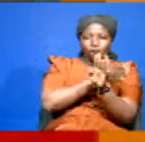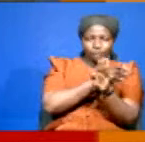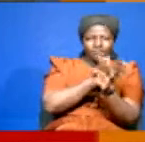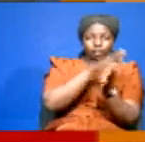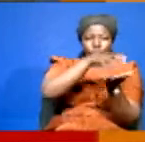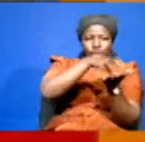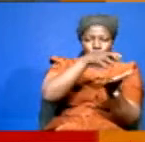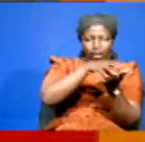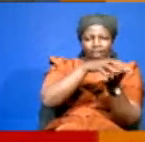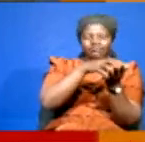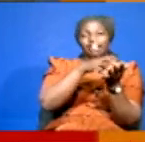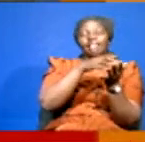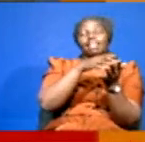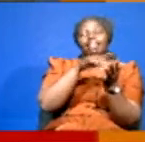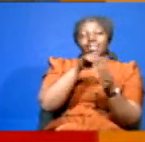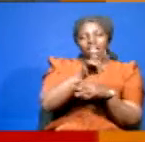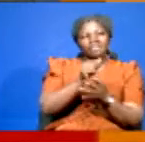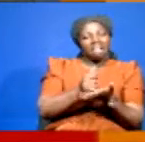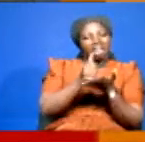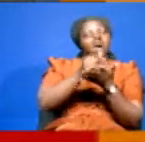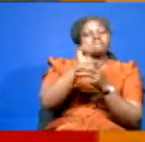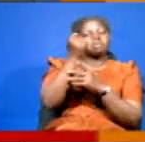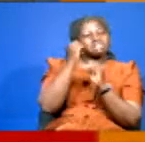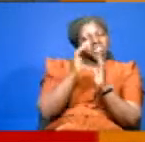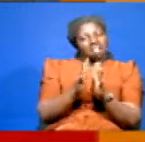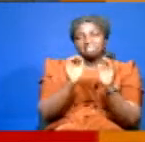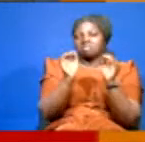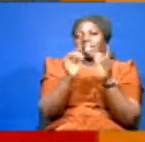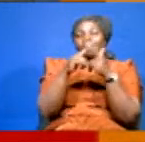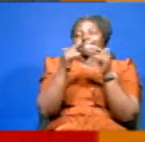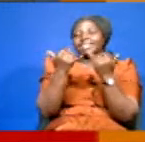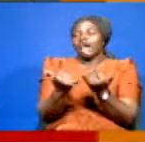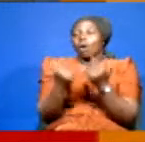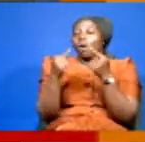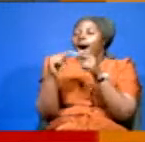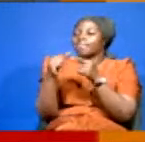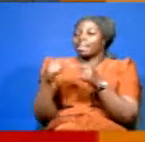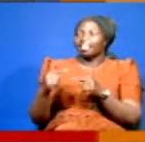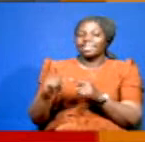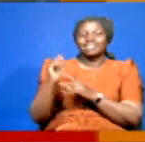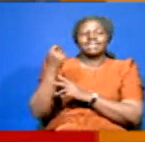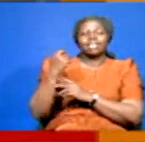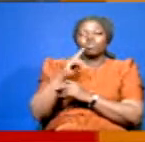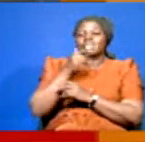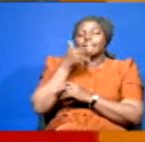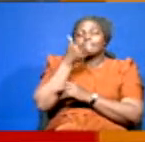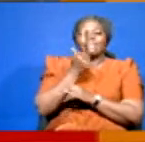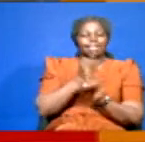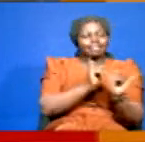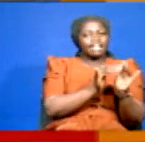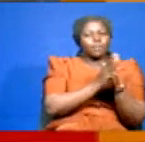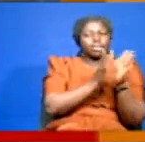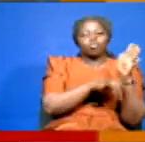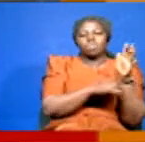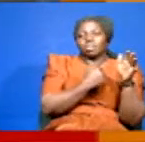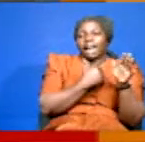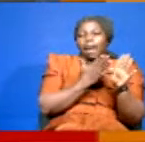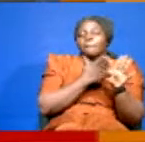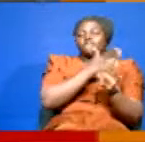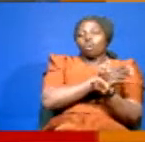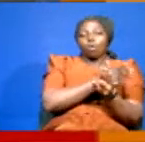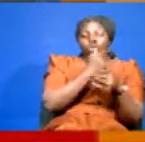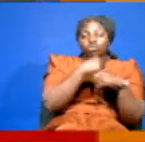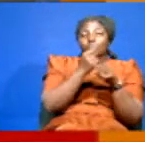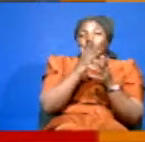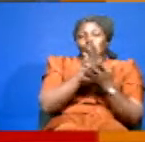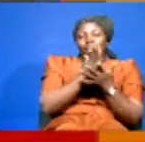ya kusaidia wa Kenya imeanza kutuumiza. Kwa hivyo tungekaa na yale ambazo tulikuwa nazo kwanza ili tuhakikishe ya kwamba bado